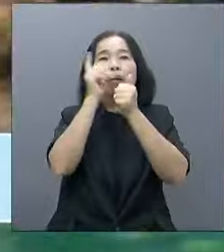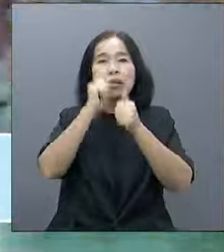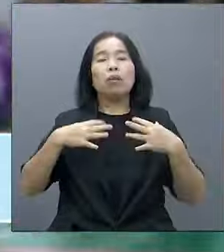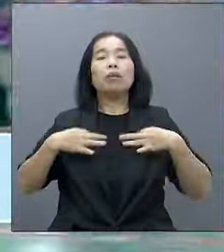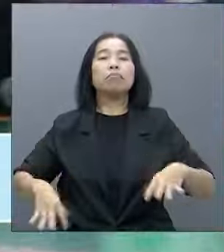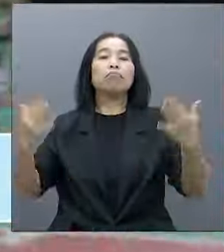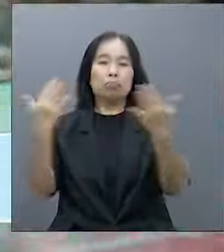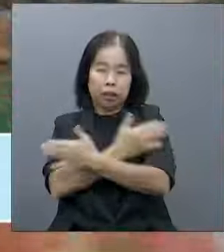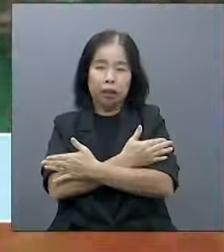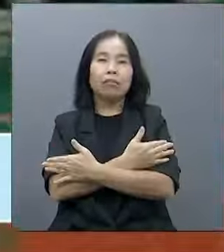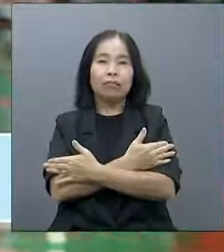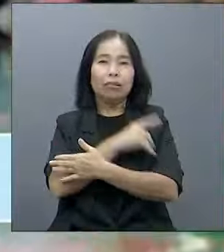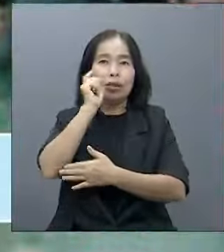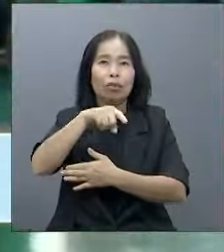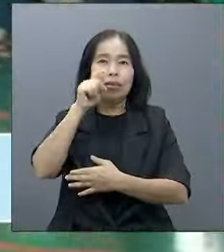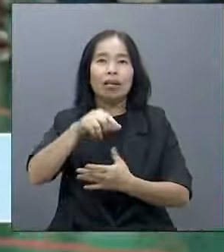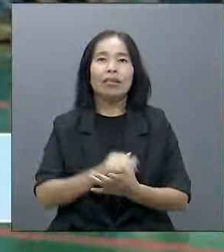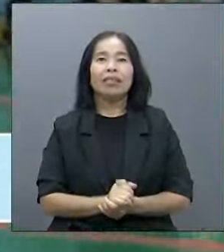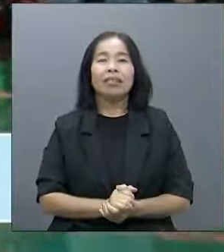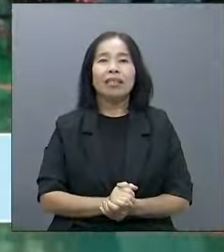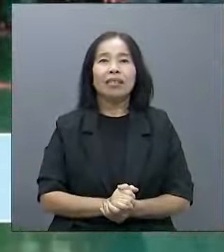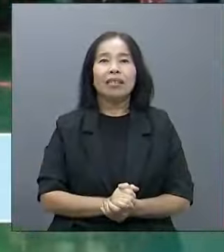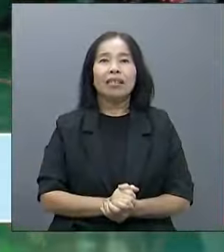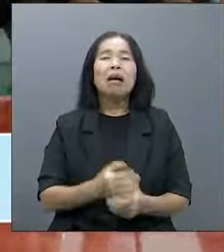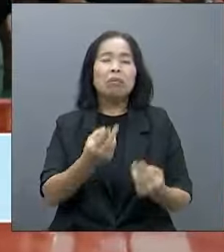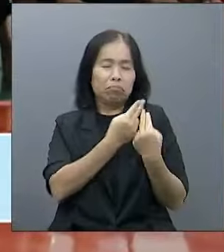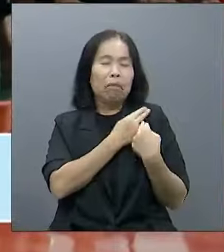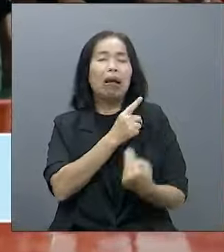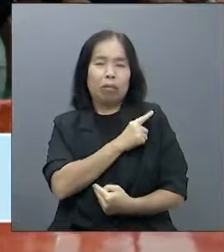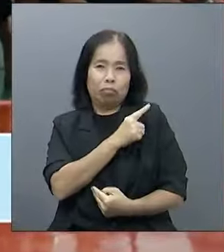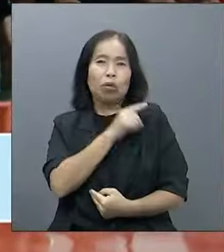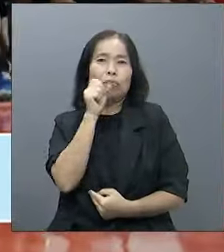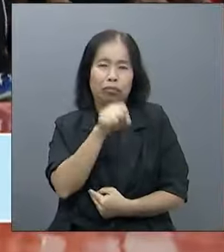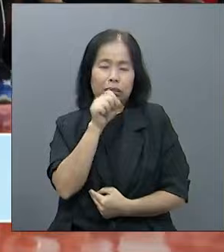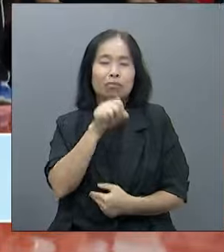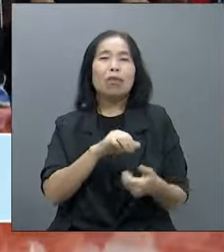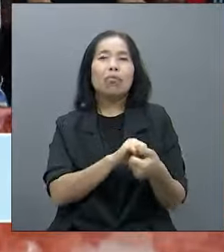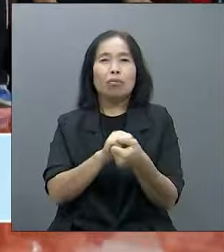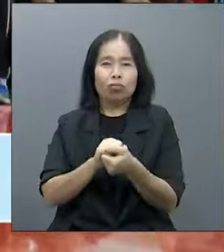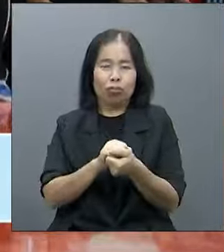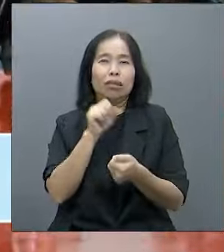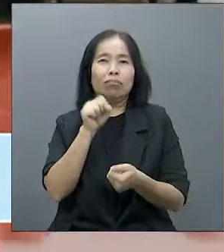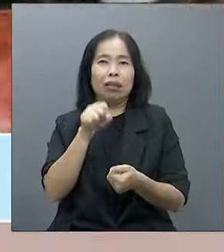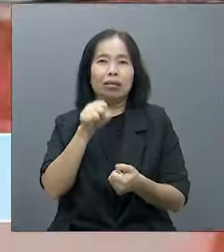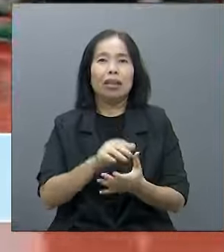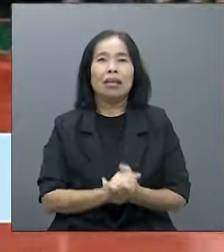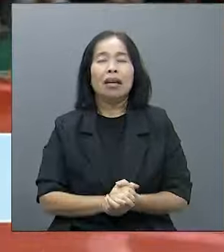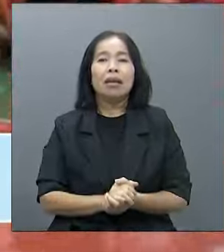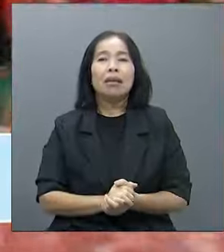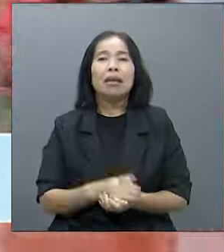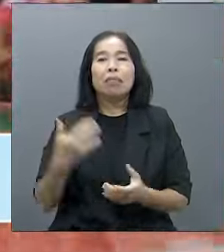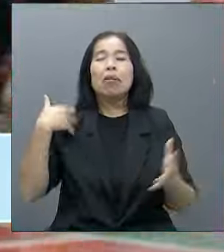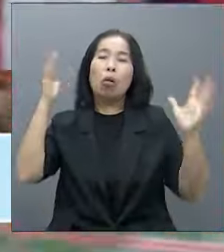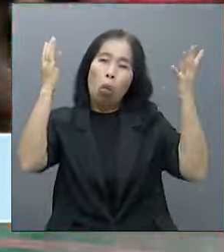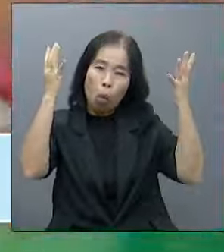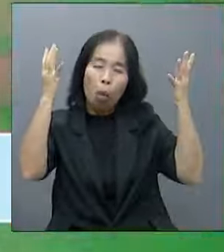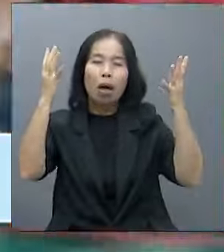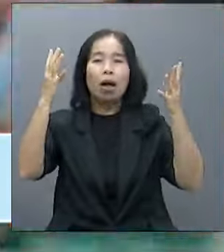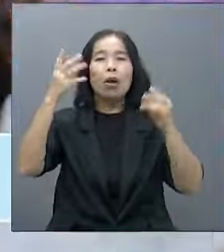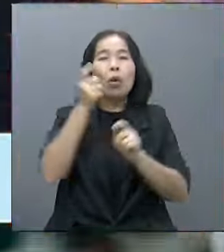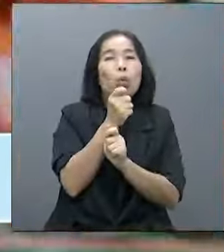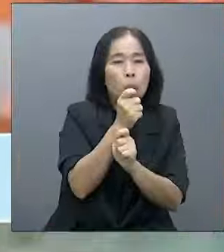ะมันไม่ได้ แต่วิ่งทุกคนมีหน้าที่หมดนะบางคนควบกะไงนะเป็นดำด้วยเป็นถือป้ายด้วยแ